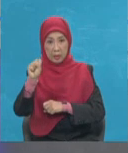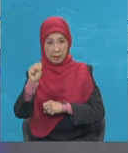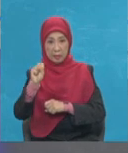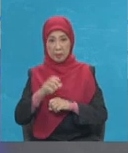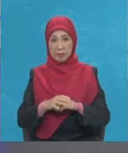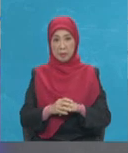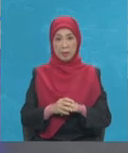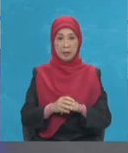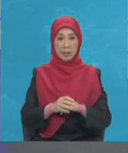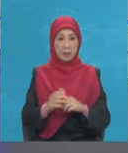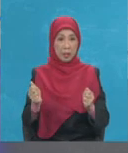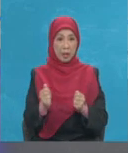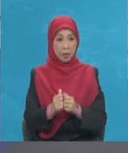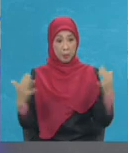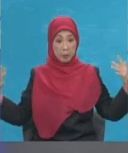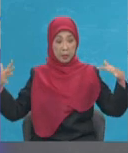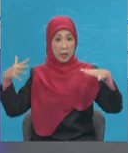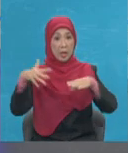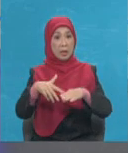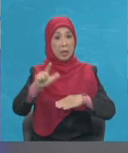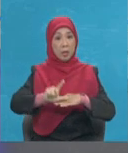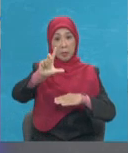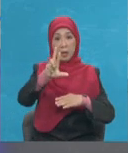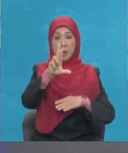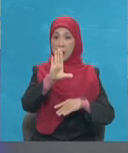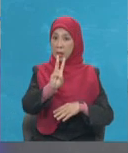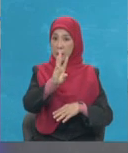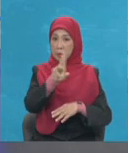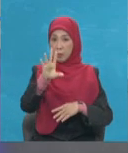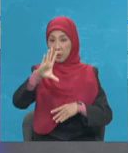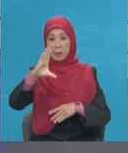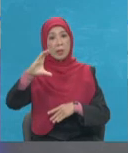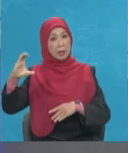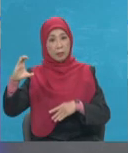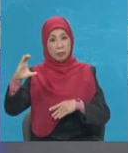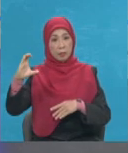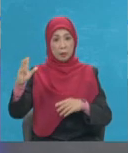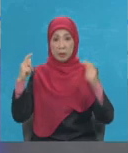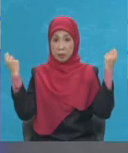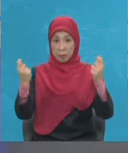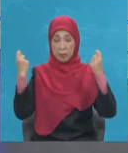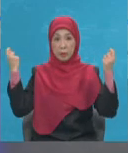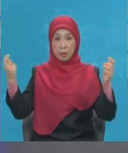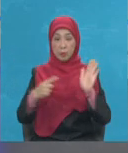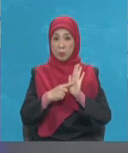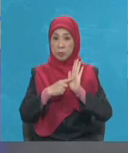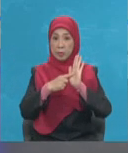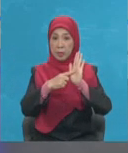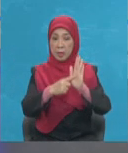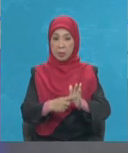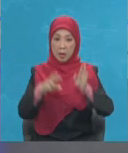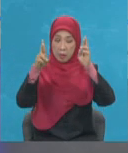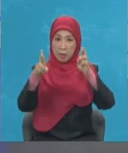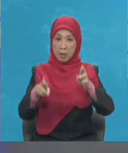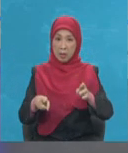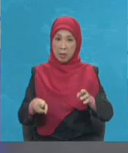Ibu Negara. Dengan menghimpunkan lebih 6,500 peserta, upacara tersebut mencerminkan